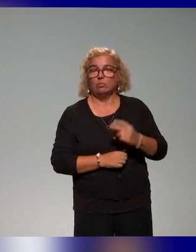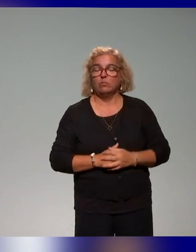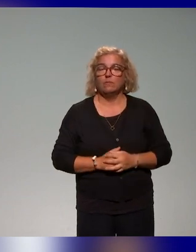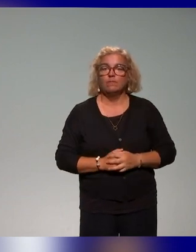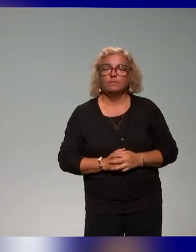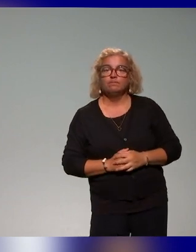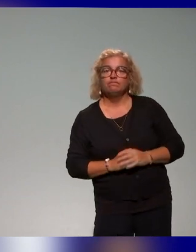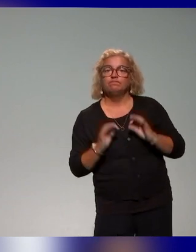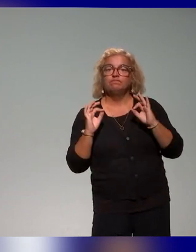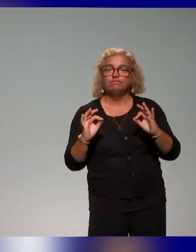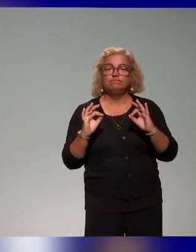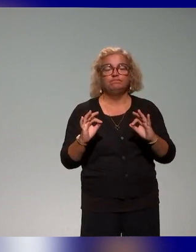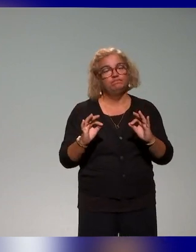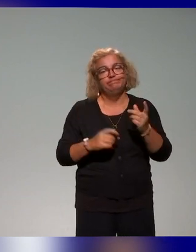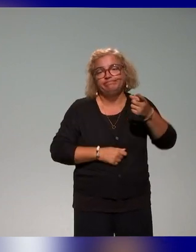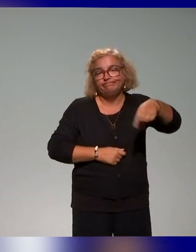Effectivement, vous l'aurez compris,